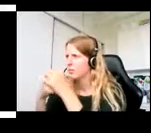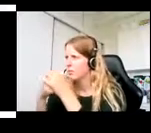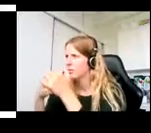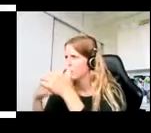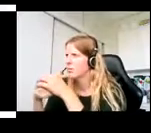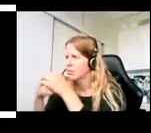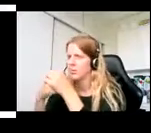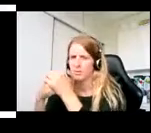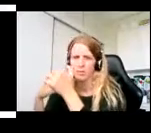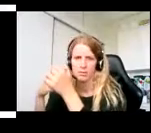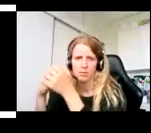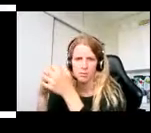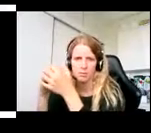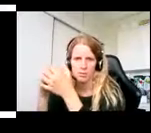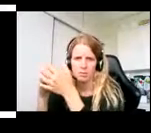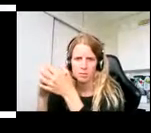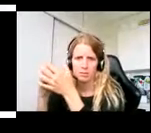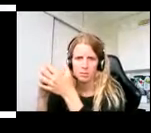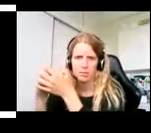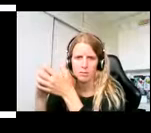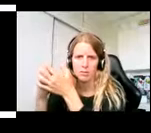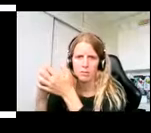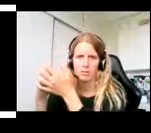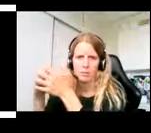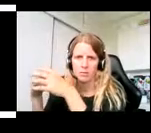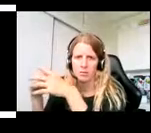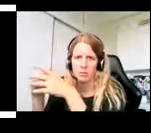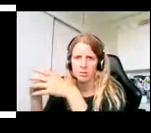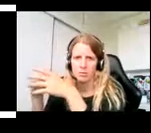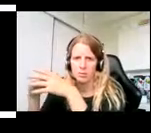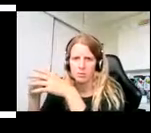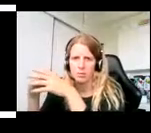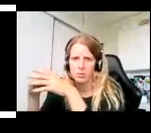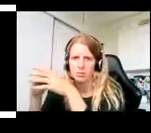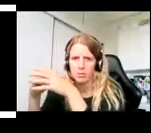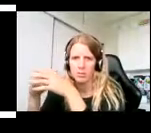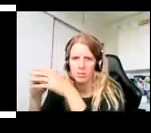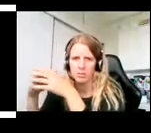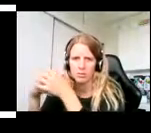of zo. Ja. Dat zijn gewoon plus 12-jarigen, dus die mogen eigenlijk gewoon deelnemen